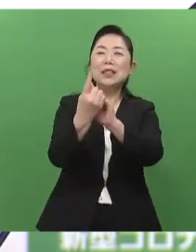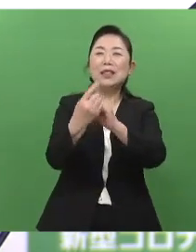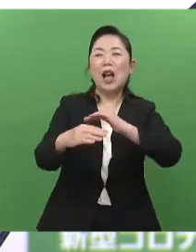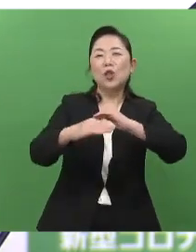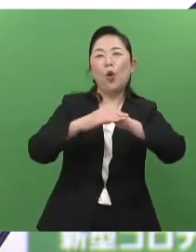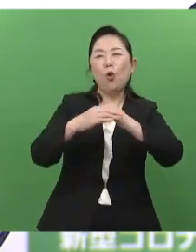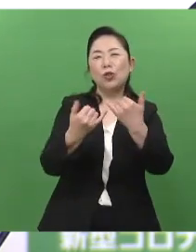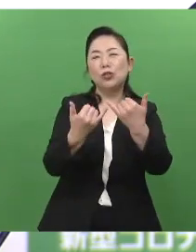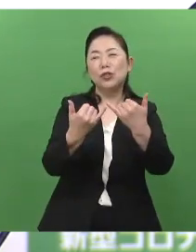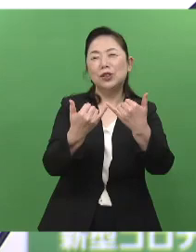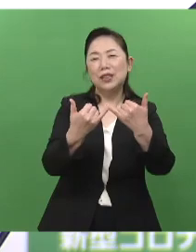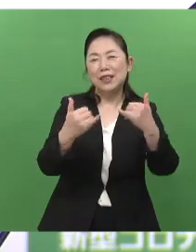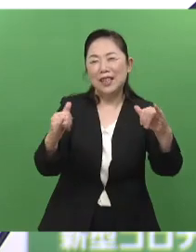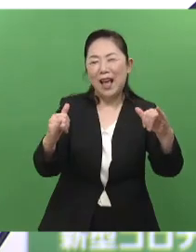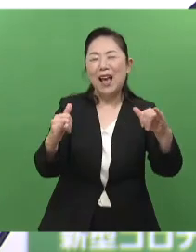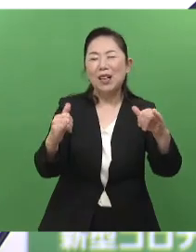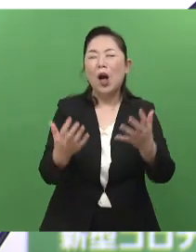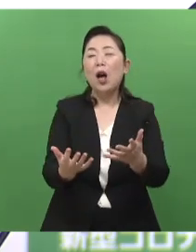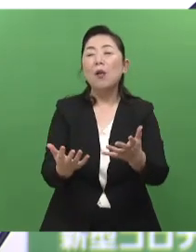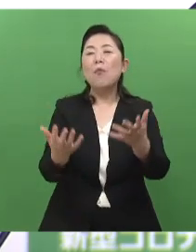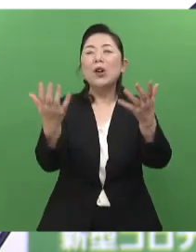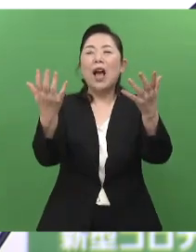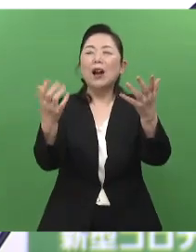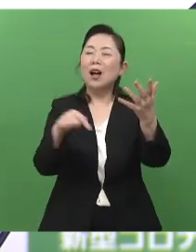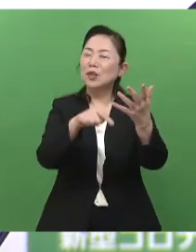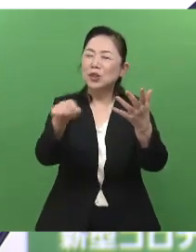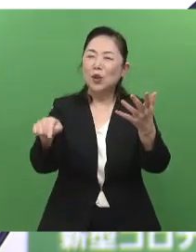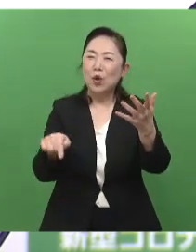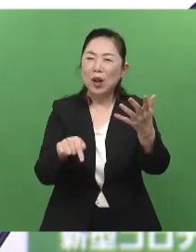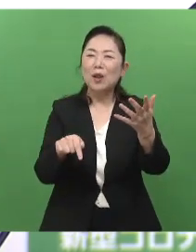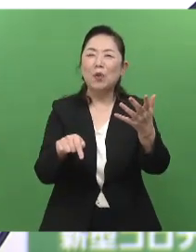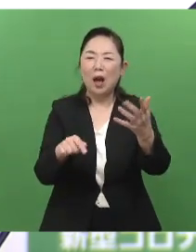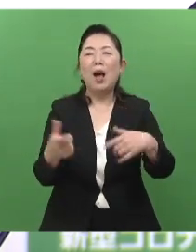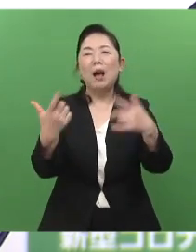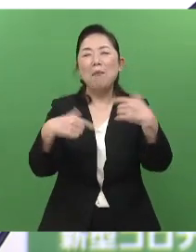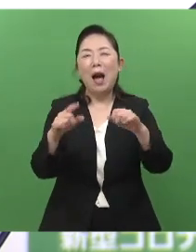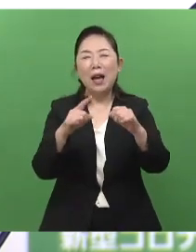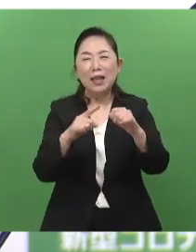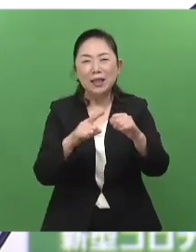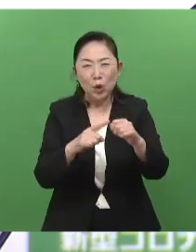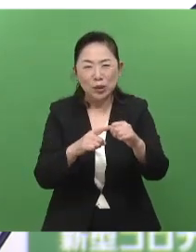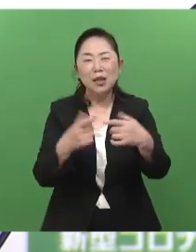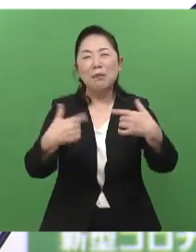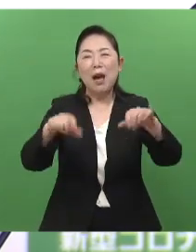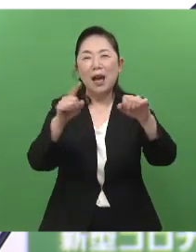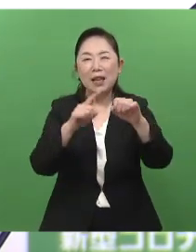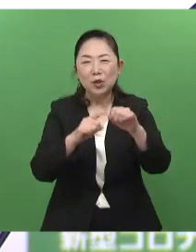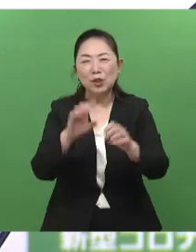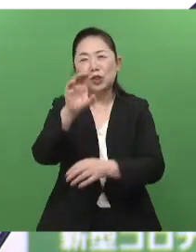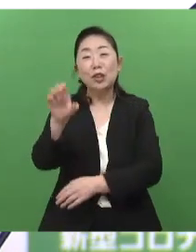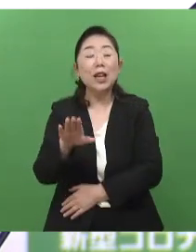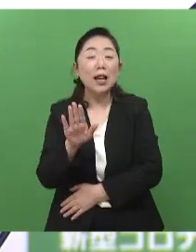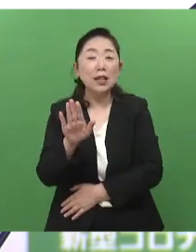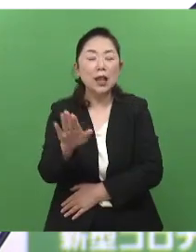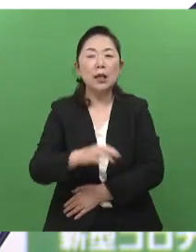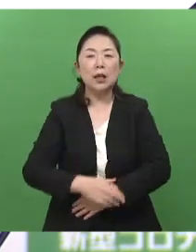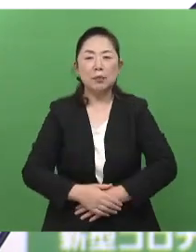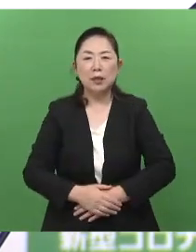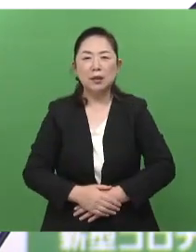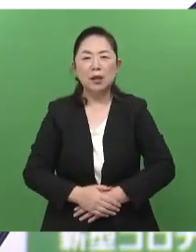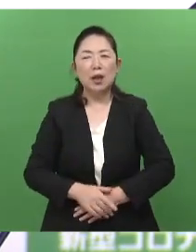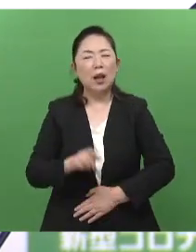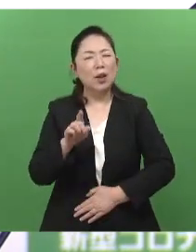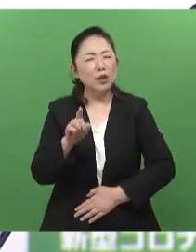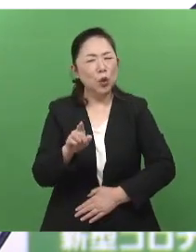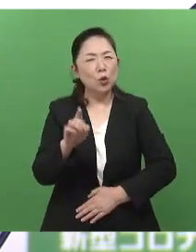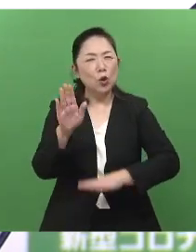生たちとの盛り上がることは、まあ、大体毎年そういうなる、そういうのようになるわけですね。まあ、そういうことを